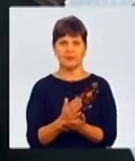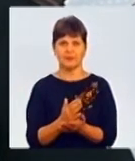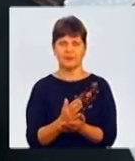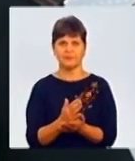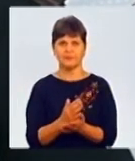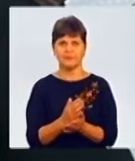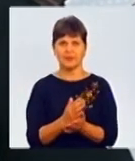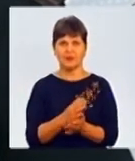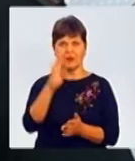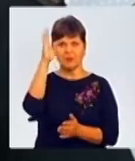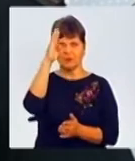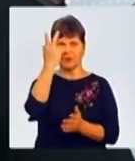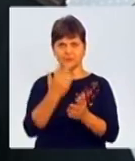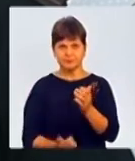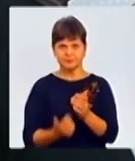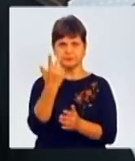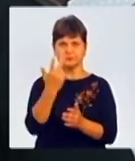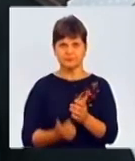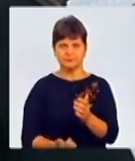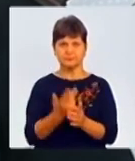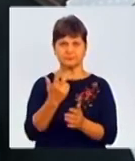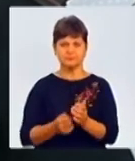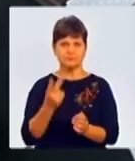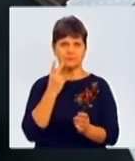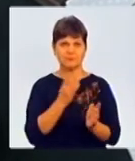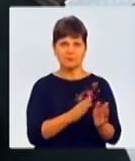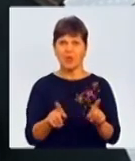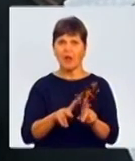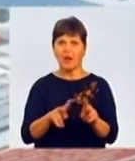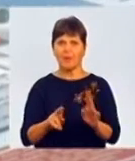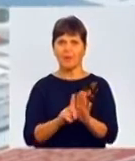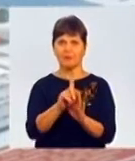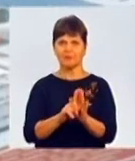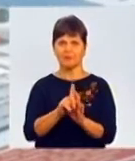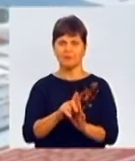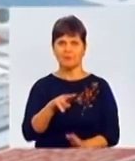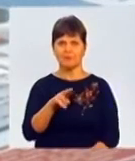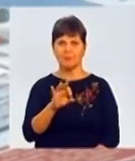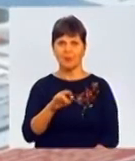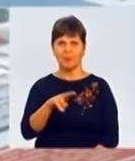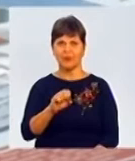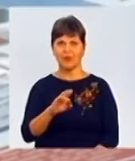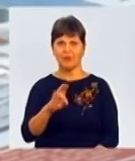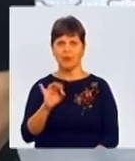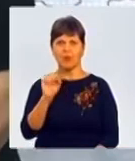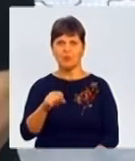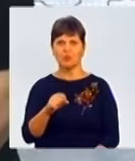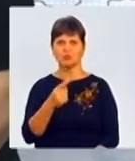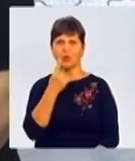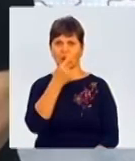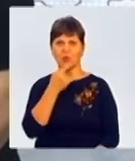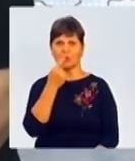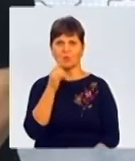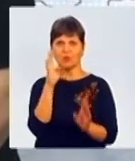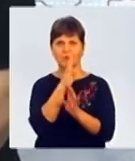систематичне занурення під воду. Тобто людина може хаотично хапати повітря ротом. При